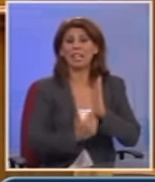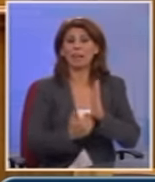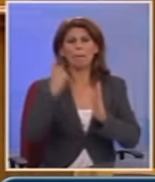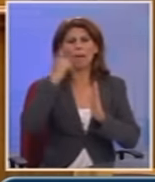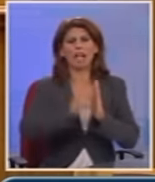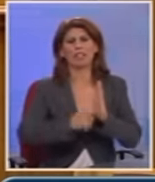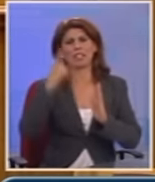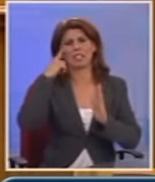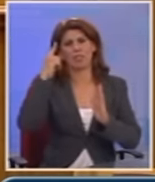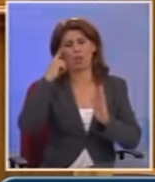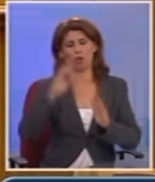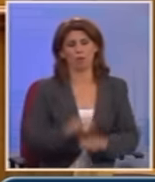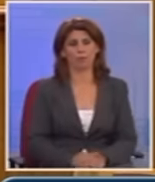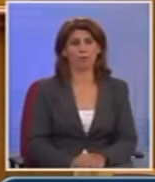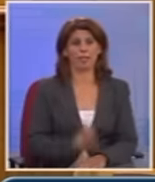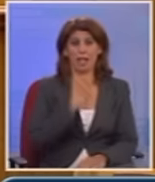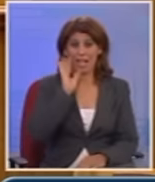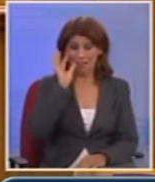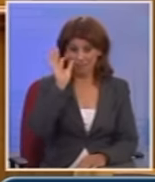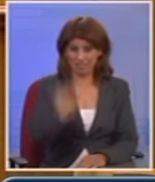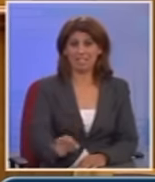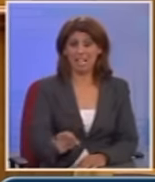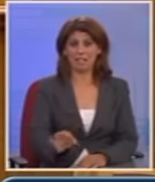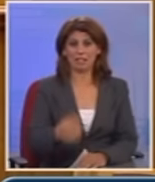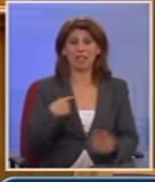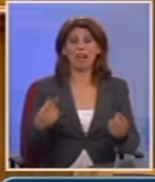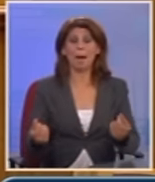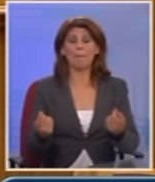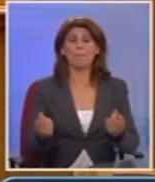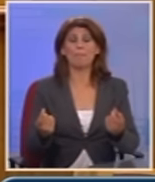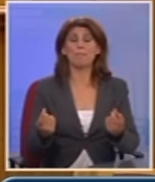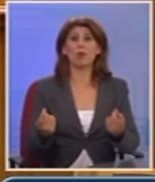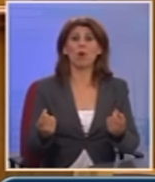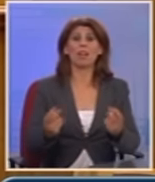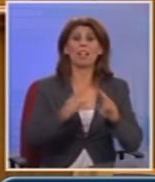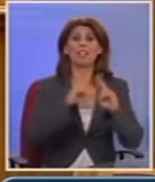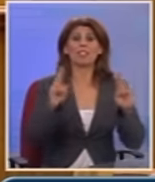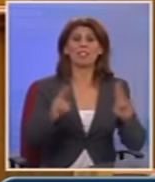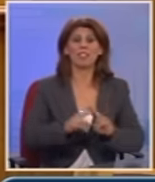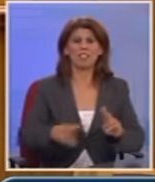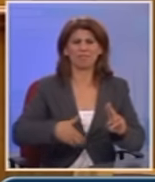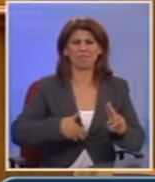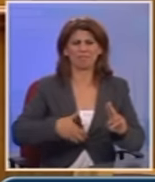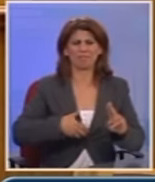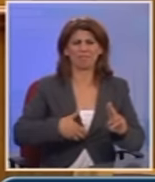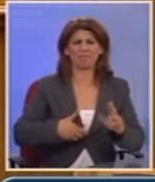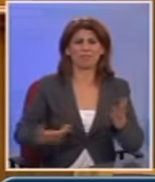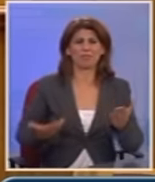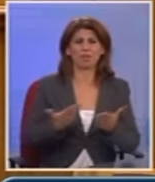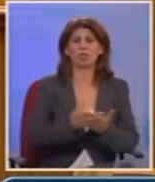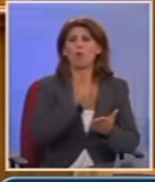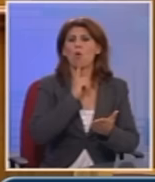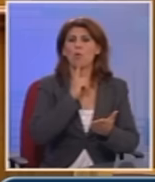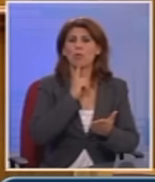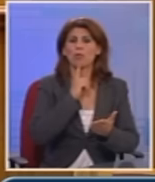ιδεών. Φτάσατε στο σημείο να προκαλέσετε διεθνή θυμηδία με προτάσεις όπως